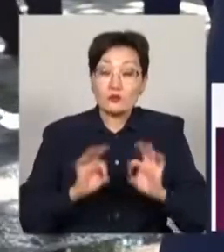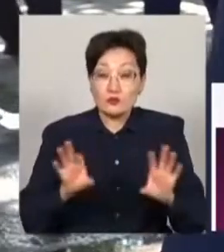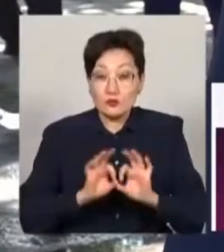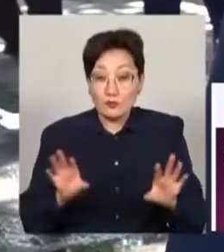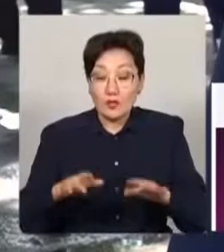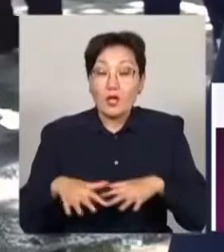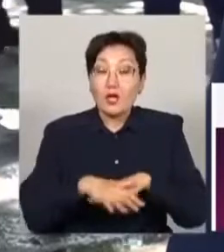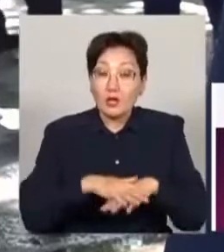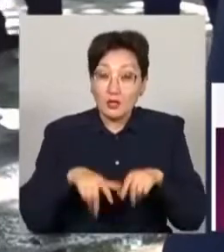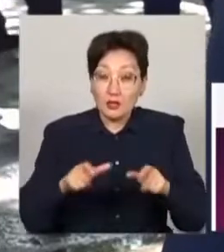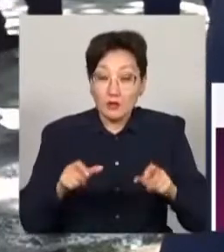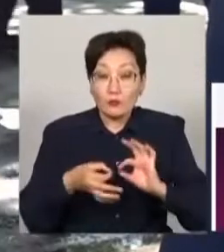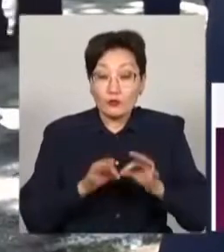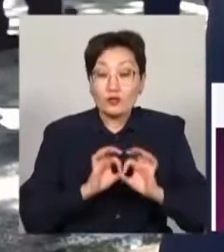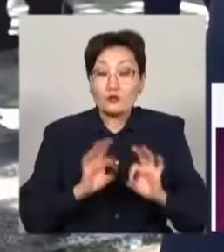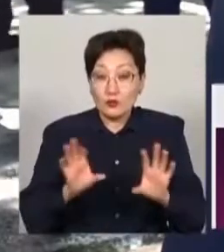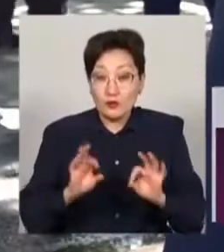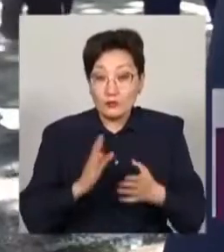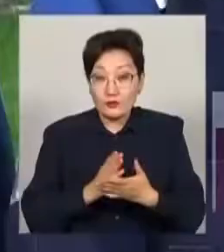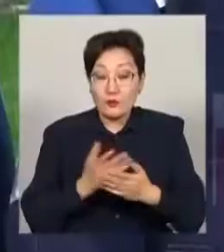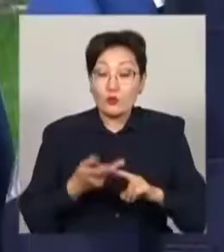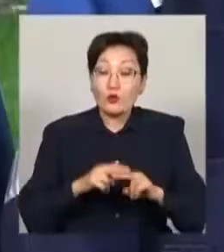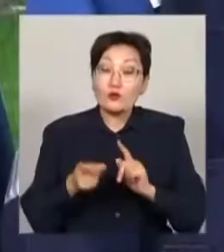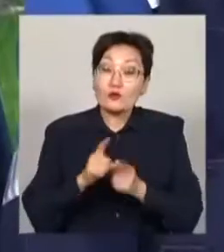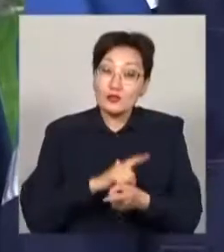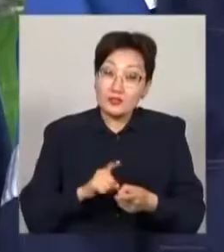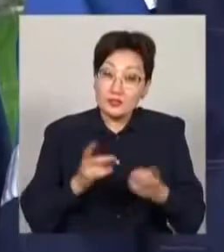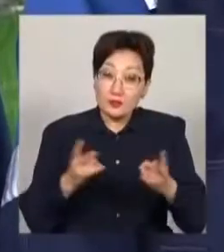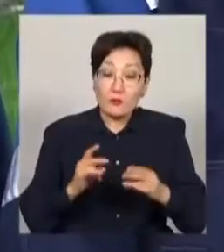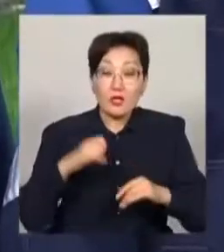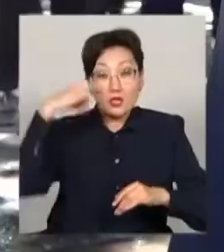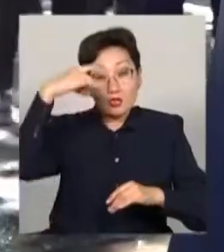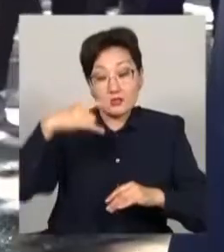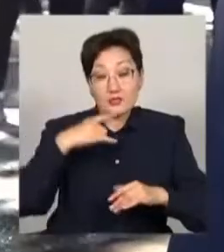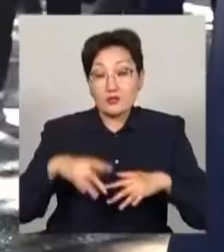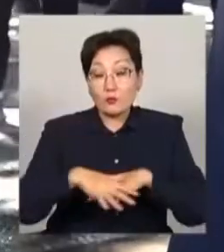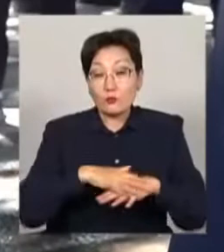бірдей қолдап жатыр. Не десеңіз, бұл өзгеріс керек, Қазақстанның болашағы дегенге